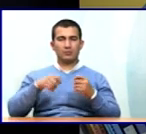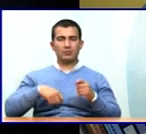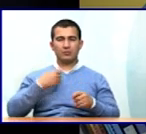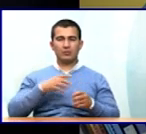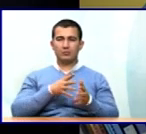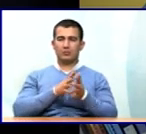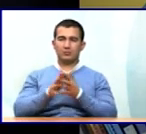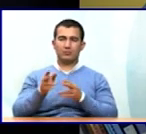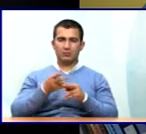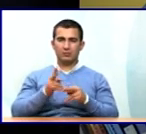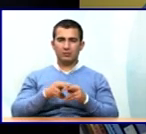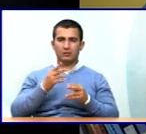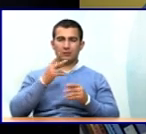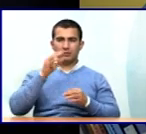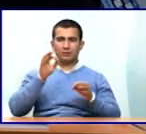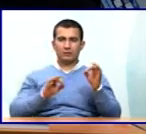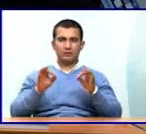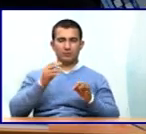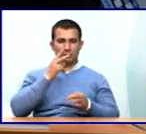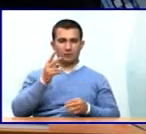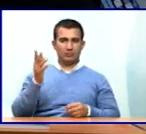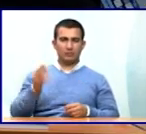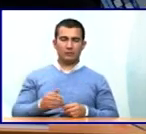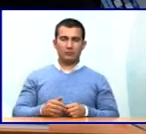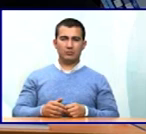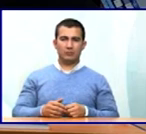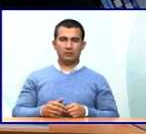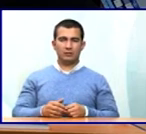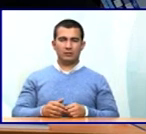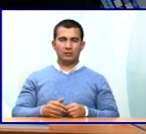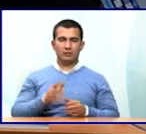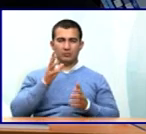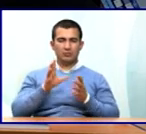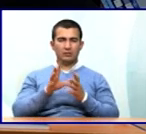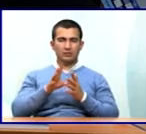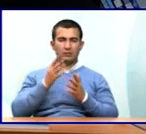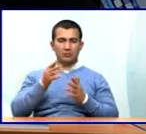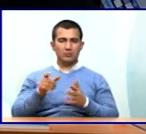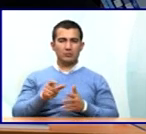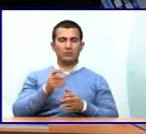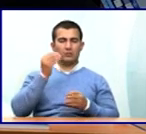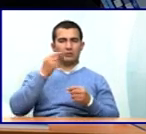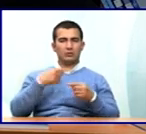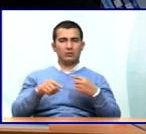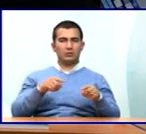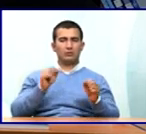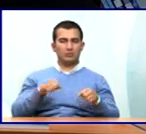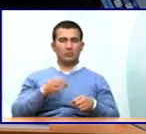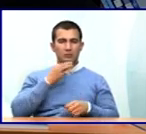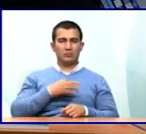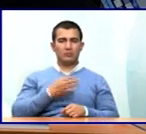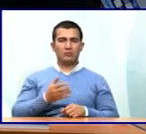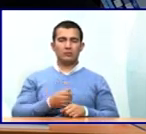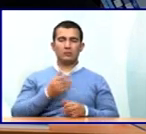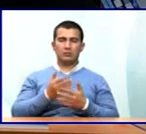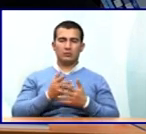rasmda sxematik tasvirini ko'rib turibsiz. Agarda toklarning yo'nalishi bir xil bo'lsa, ular tortilyapti. Toklarning yo'nalishi